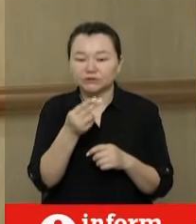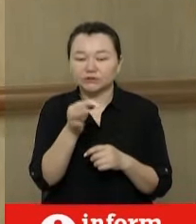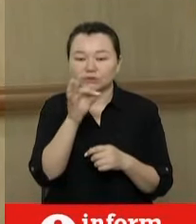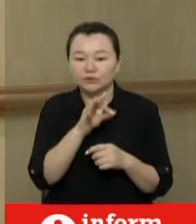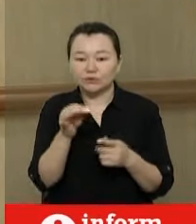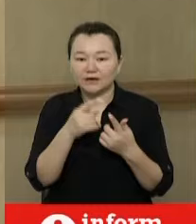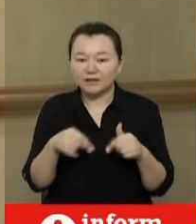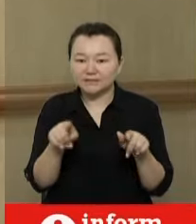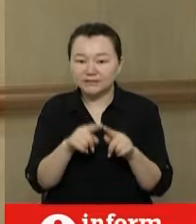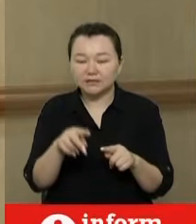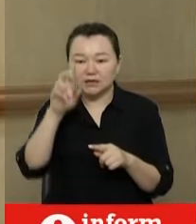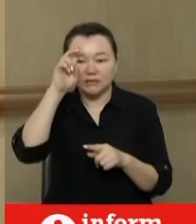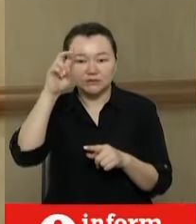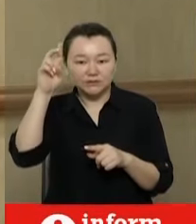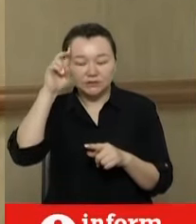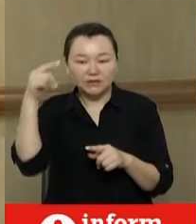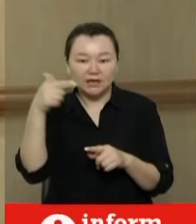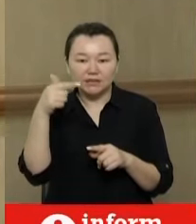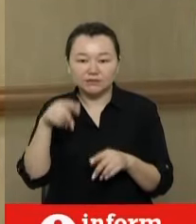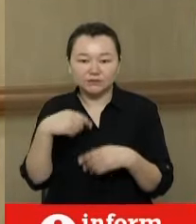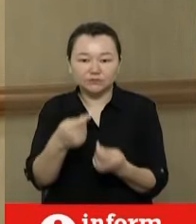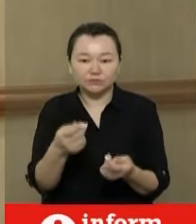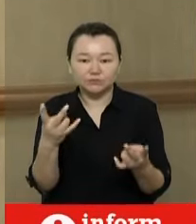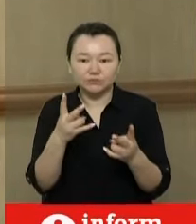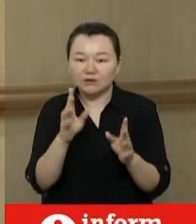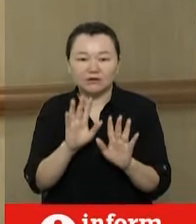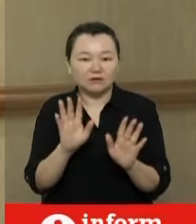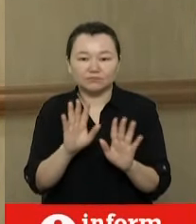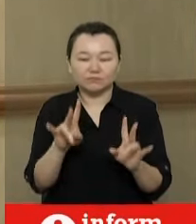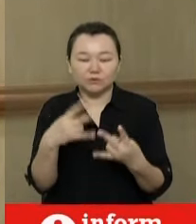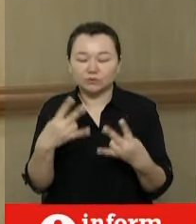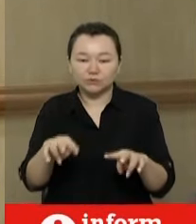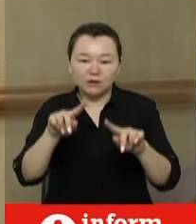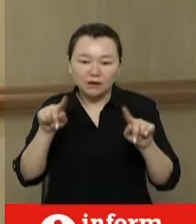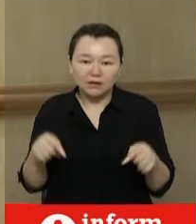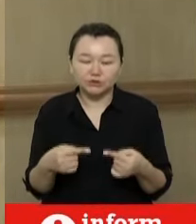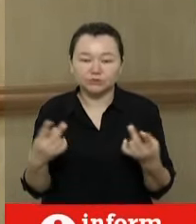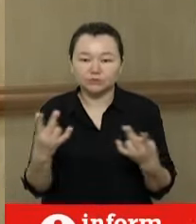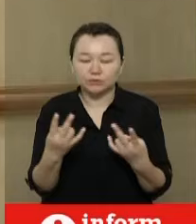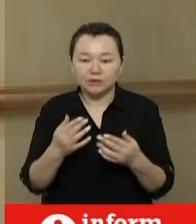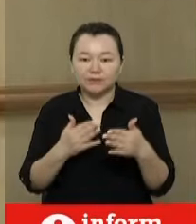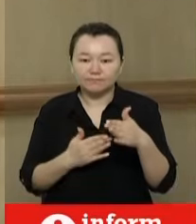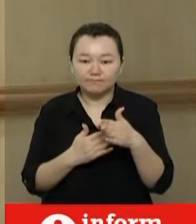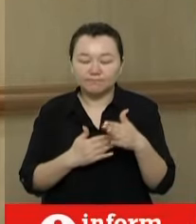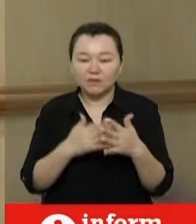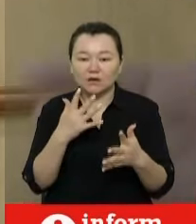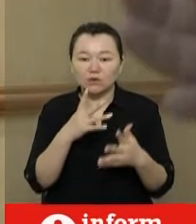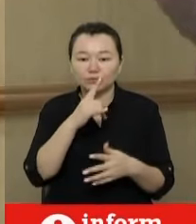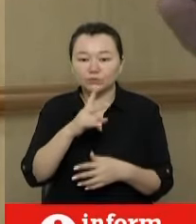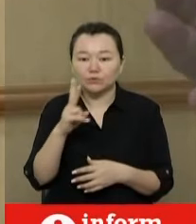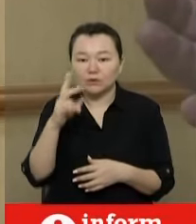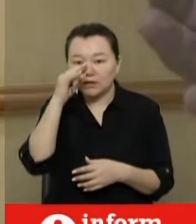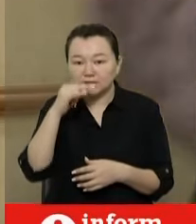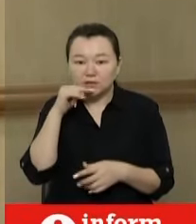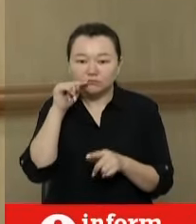институттарға үкіметтік кепілдік гарантия беруді шектеуіміз керек. Егер де Қазақстанның өз мүмкіндігіне қызығып келетін,